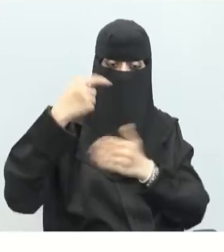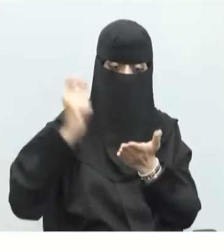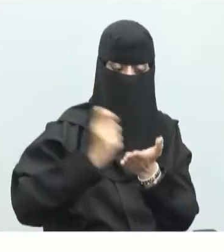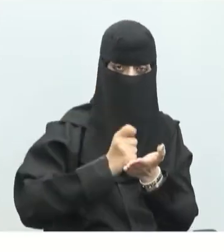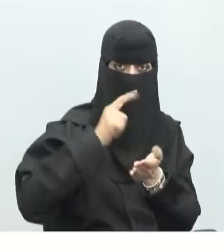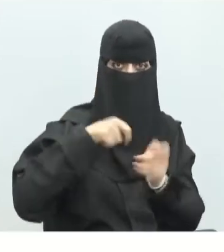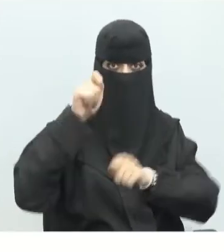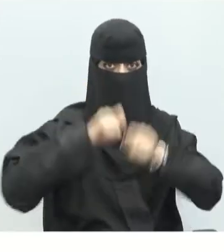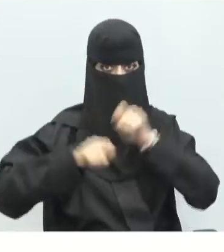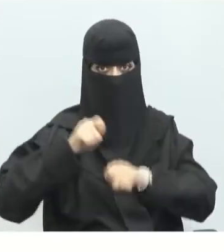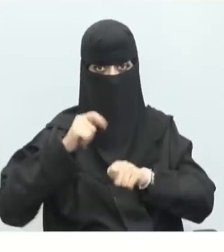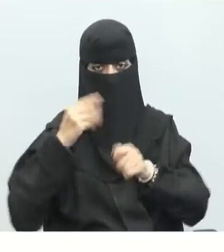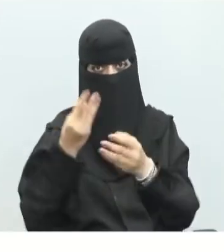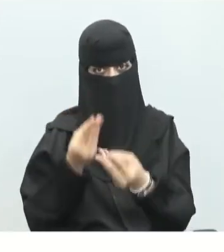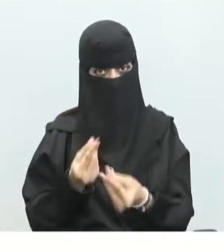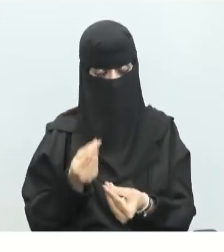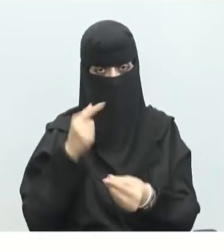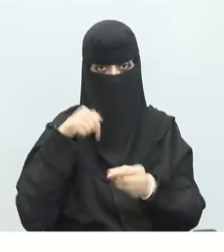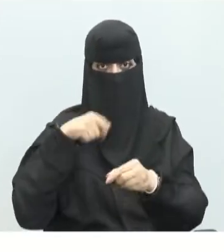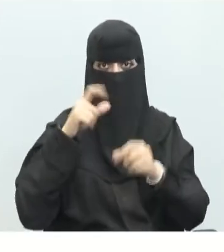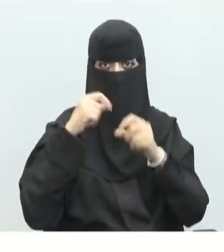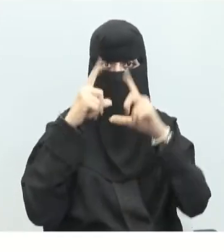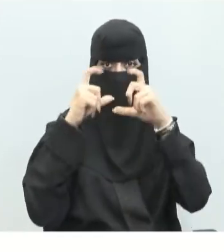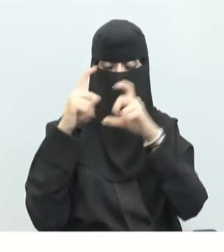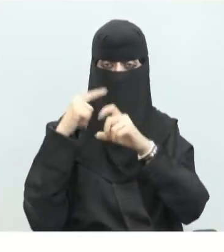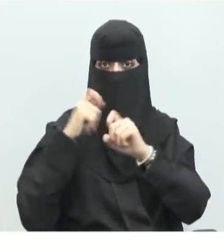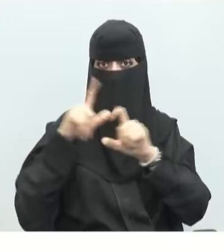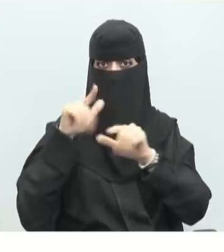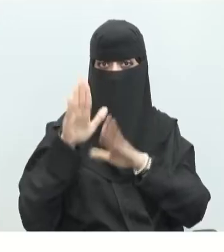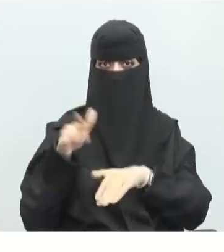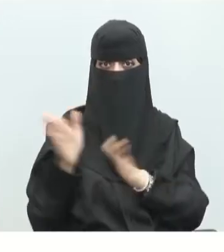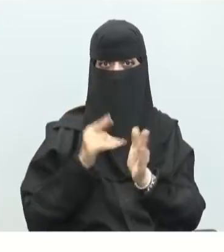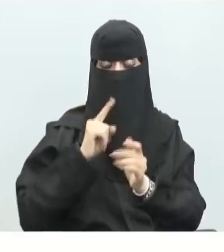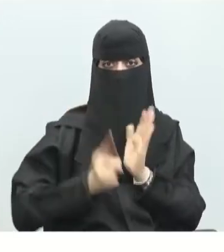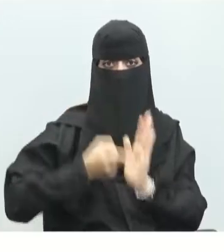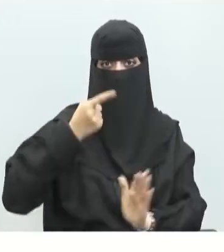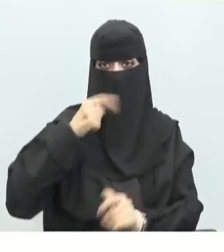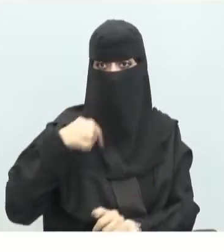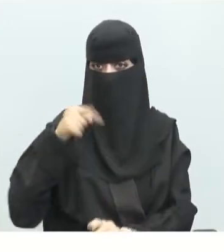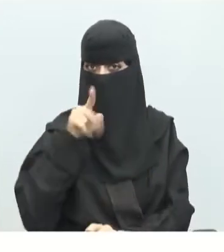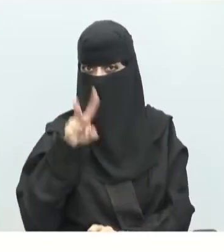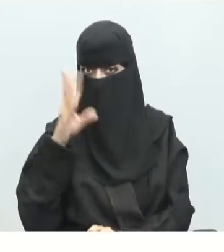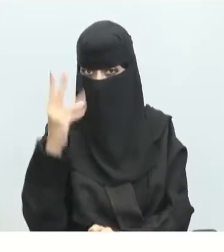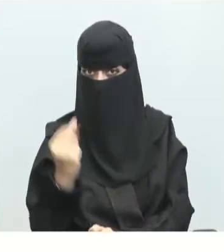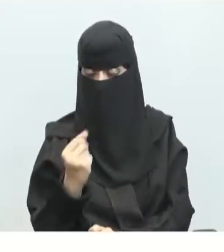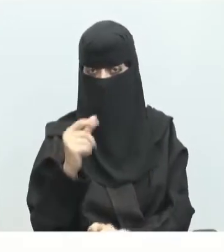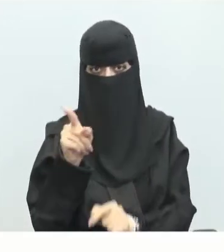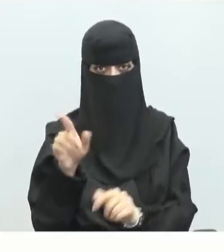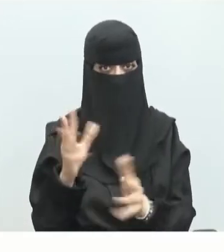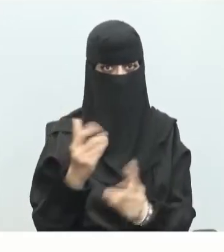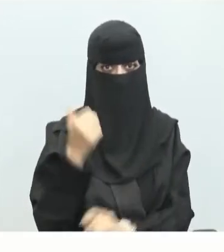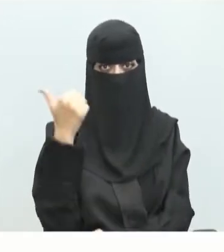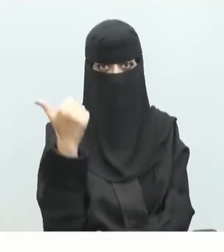باستعمال اشياء ملموسه ورسوم توضيحيه اذا هنا راح نسميه العددين ما هو